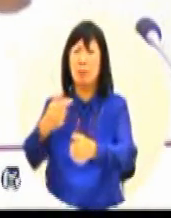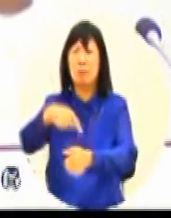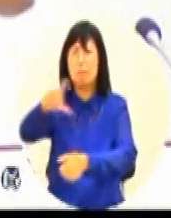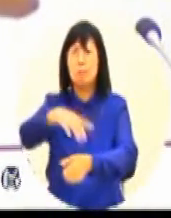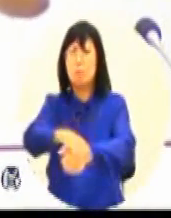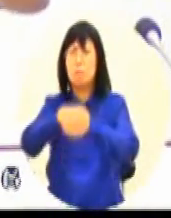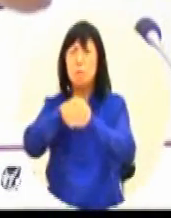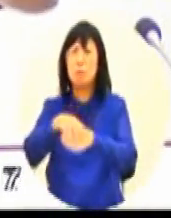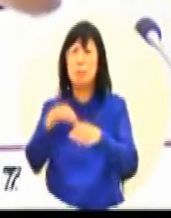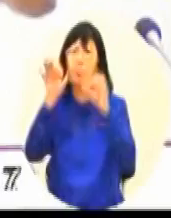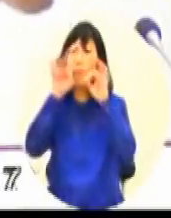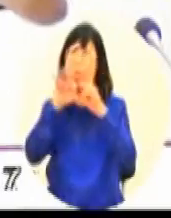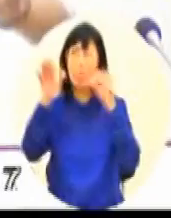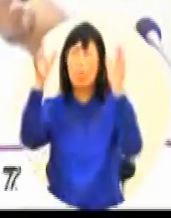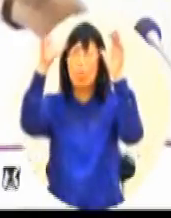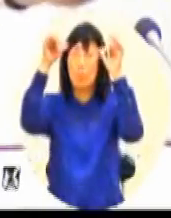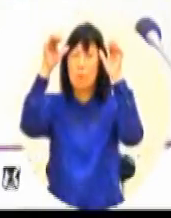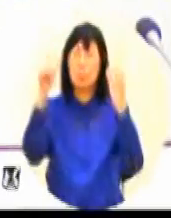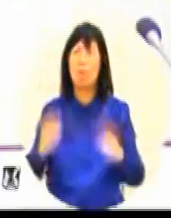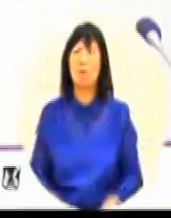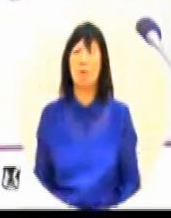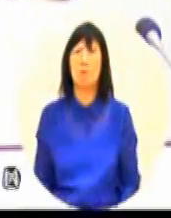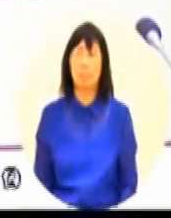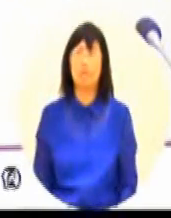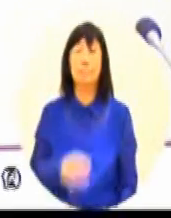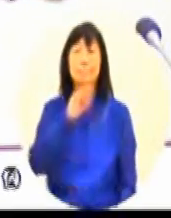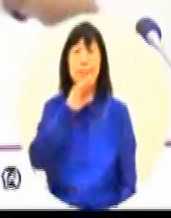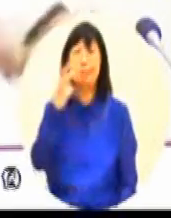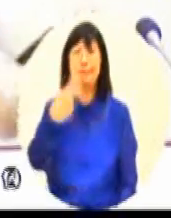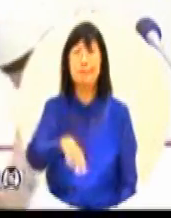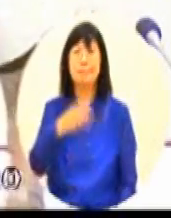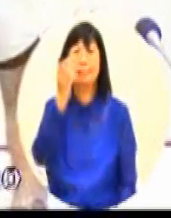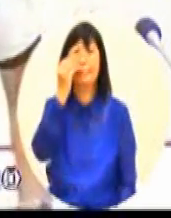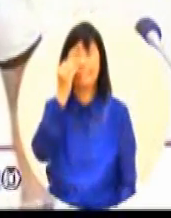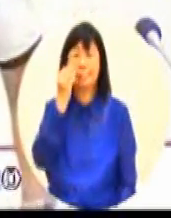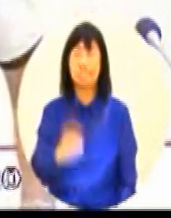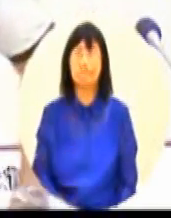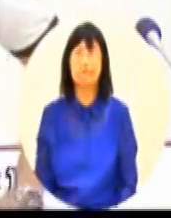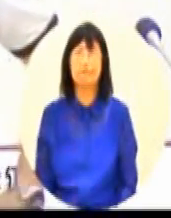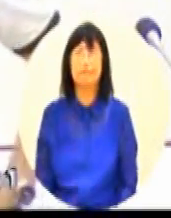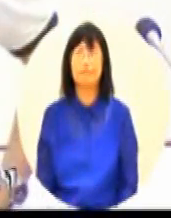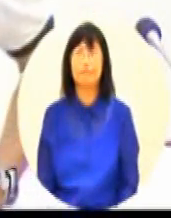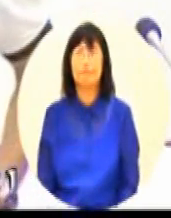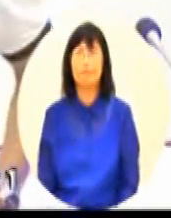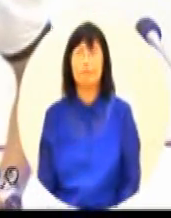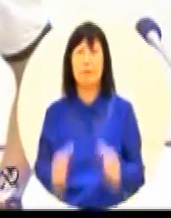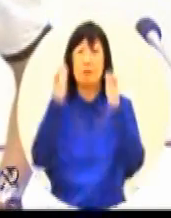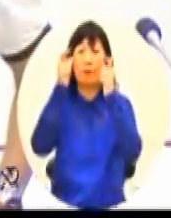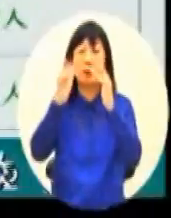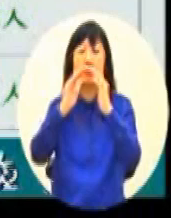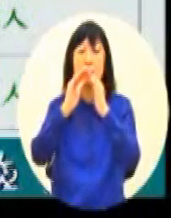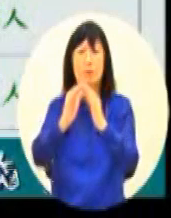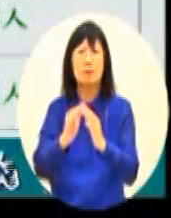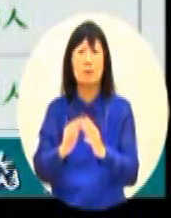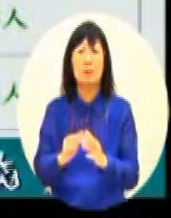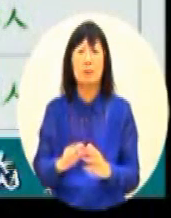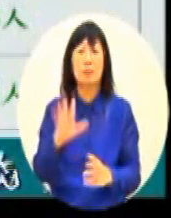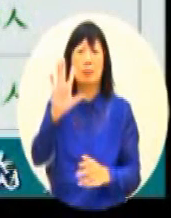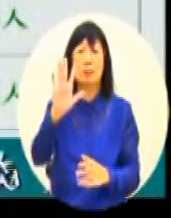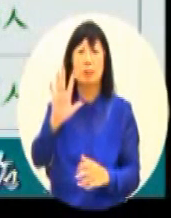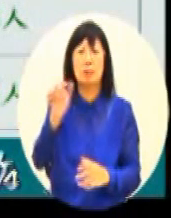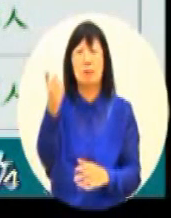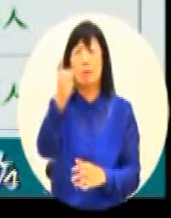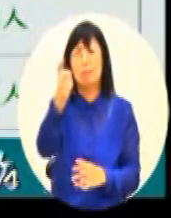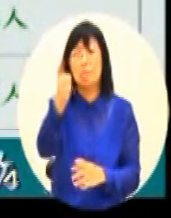讨。好、哦，台北啊，我等一下再看一下哈，我再续说明。那内啊，高雄市里六个大队，